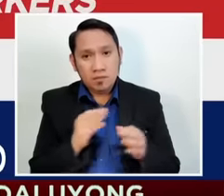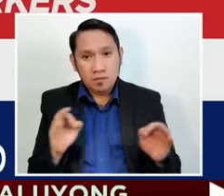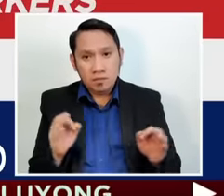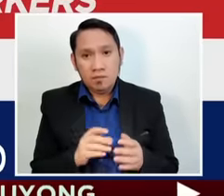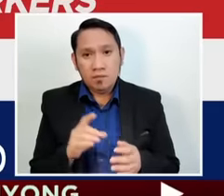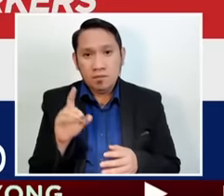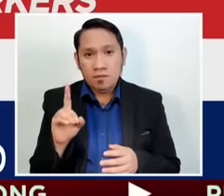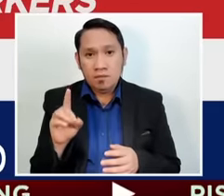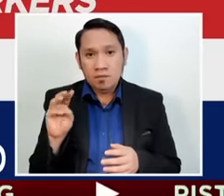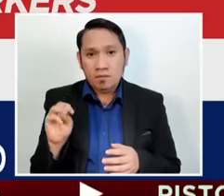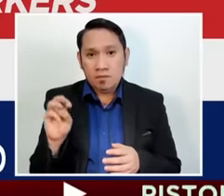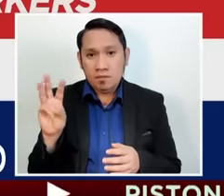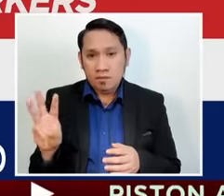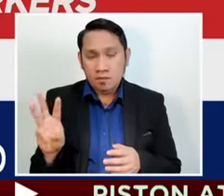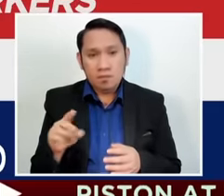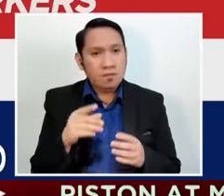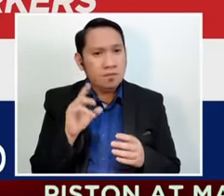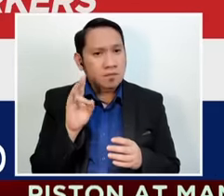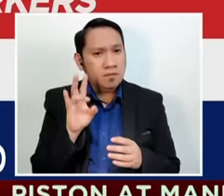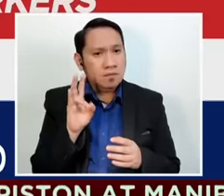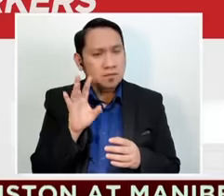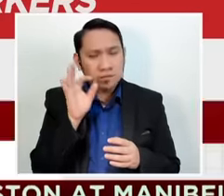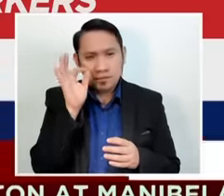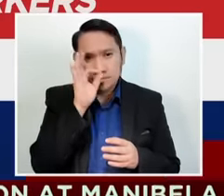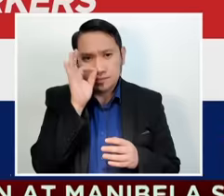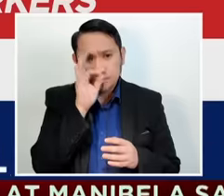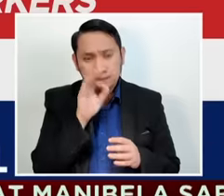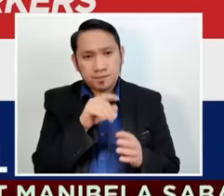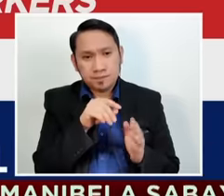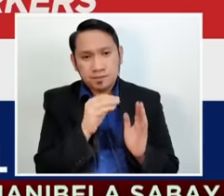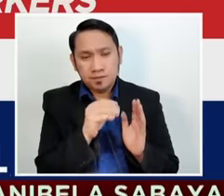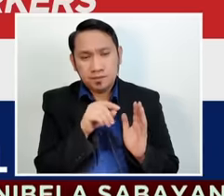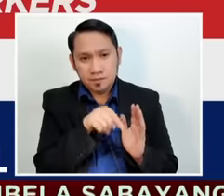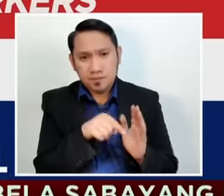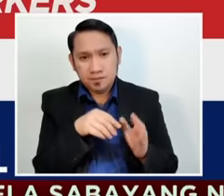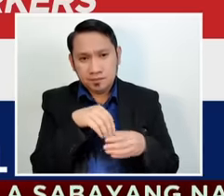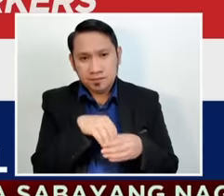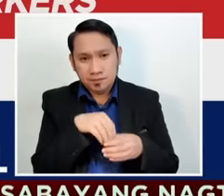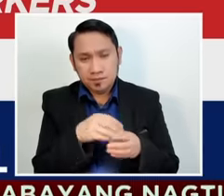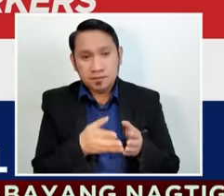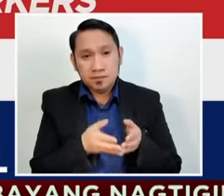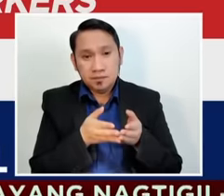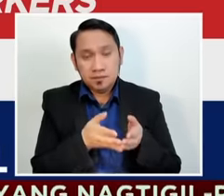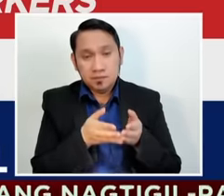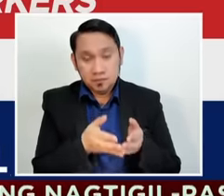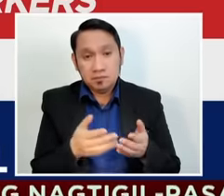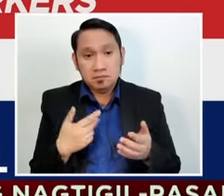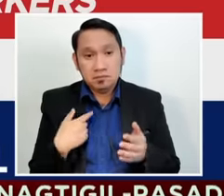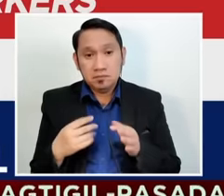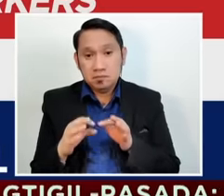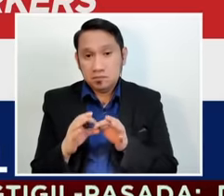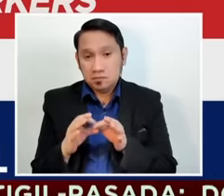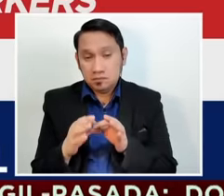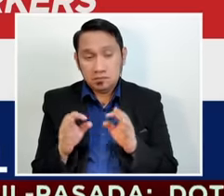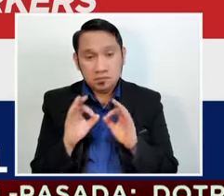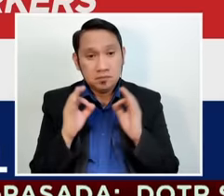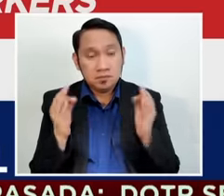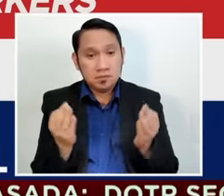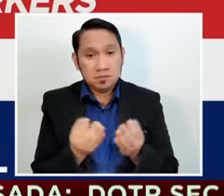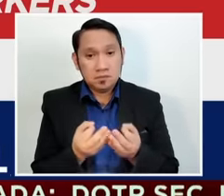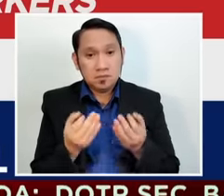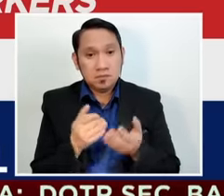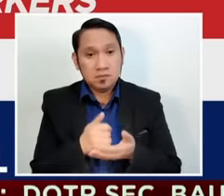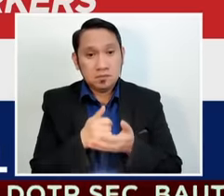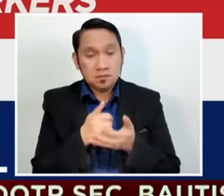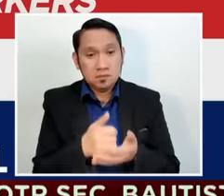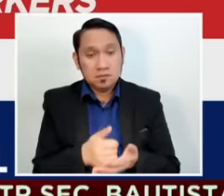DMW, 17 Pinoy crew ang nakalista sa barko. Nakipag-ugnayan na sila sa mga pamilya at nakikipagtulungan sa